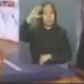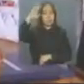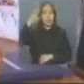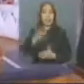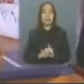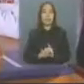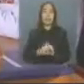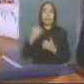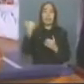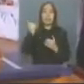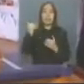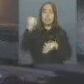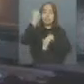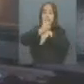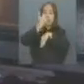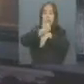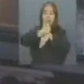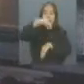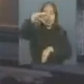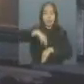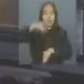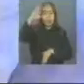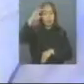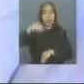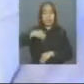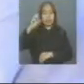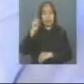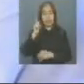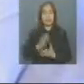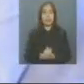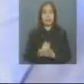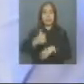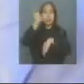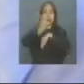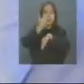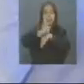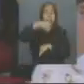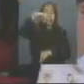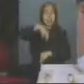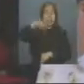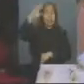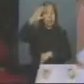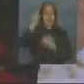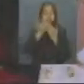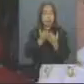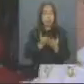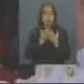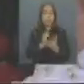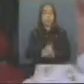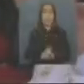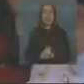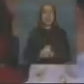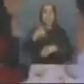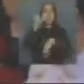ธ์จันทร์โอชาผู้บัญชาการทหารบกพลเรือเอกสุรศักดิ์รุ่นเริงรมผู้บัญชาการทหารเรือพลเอกสุจินดาครา